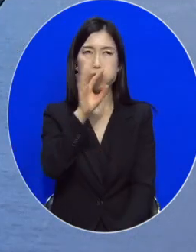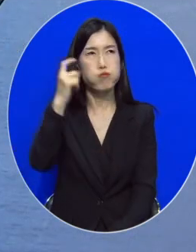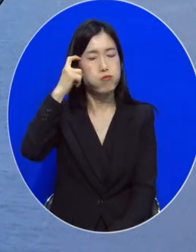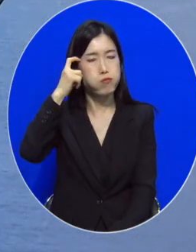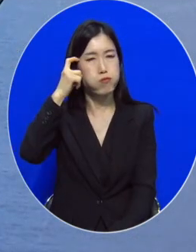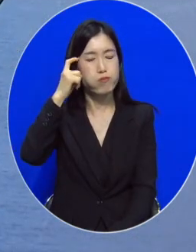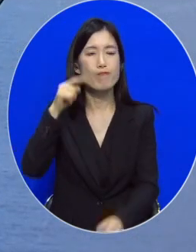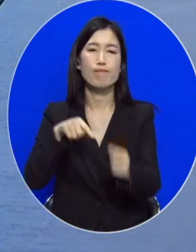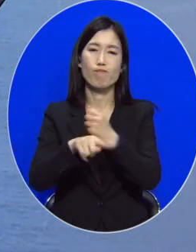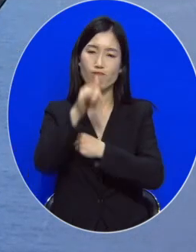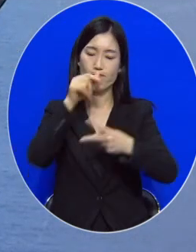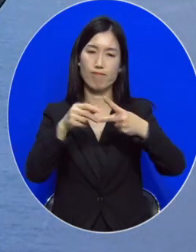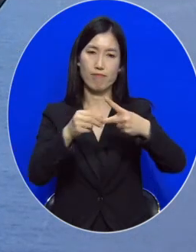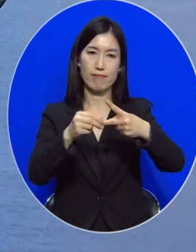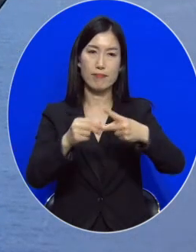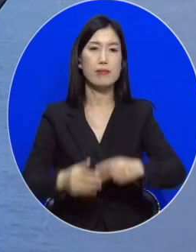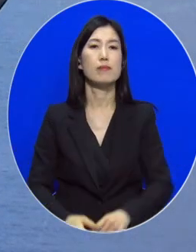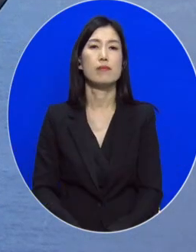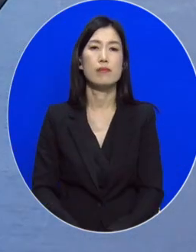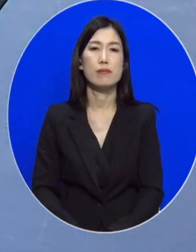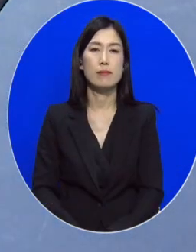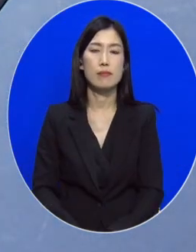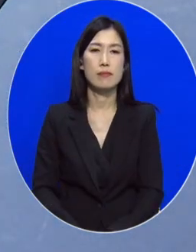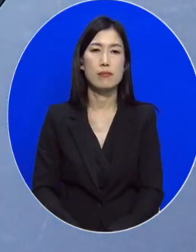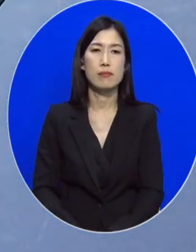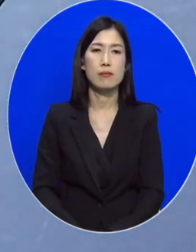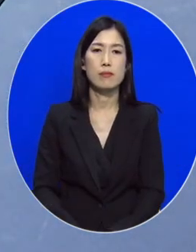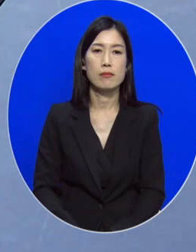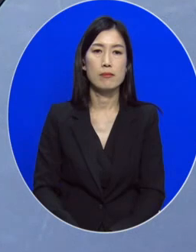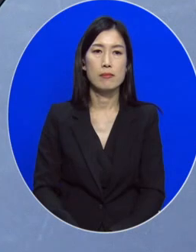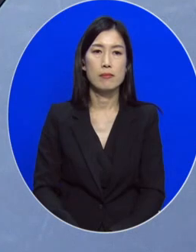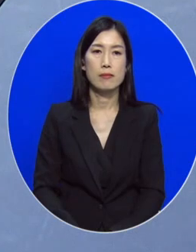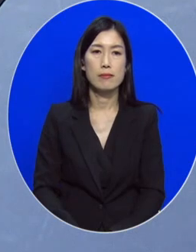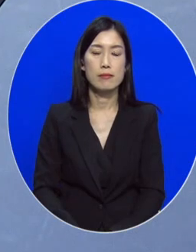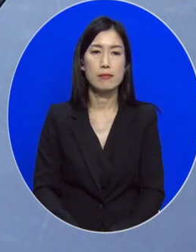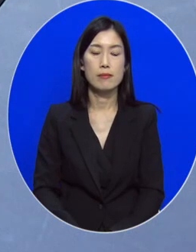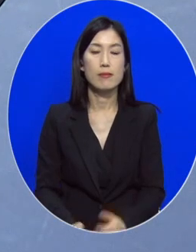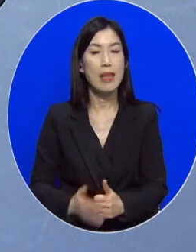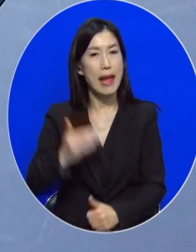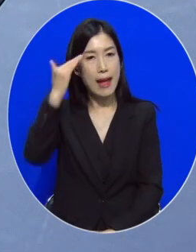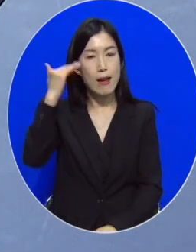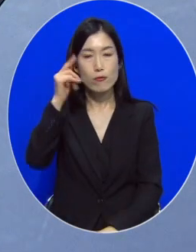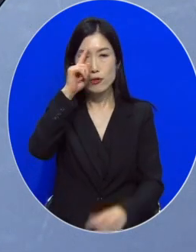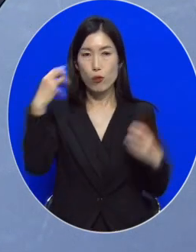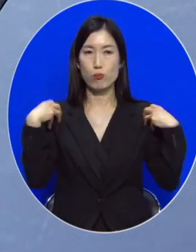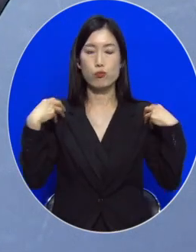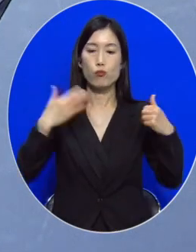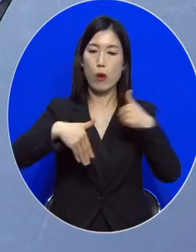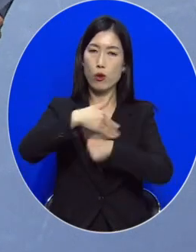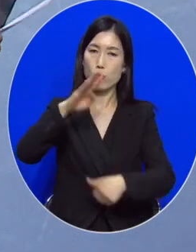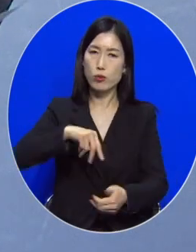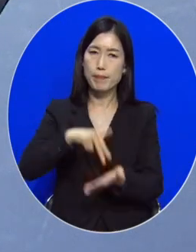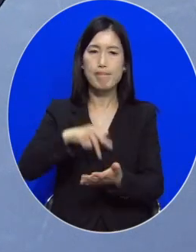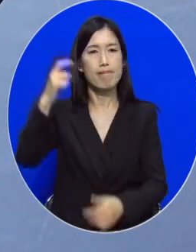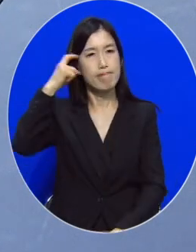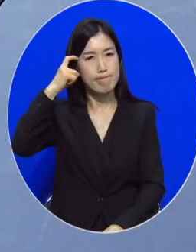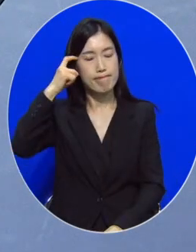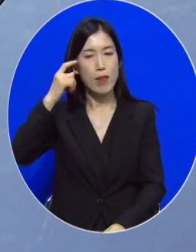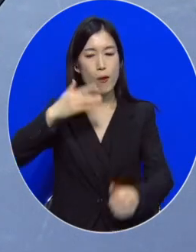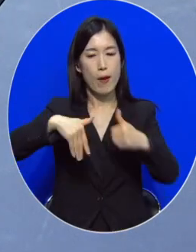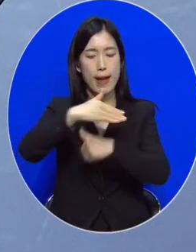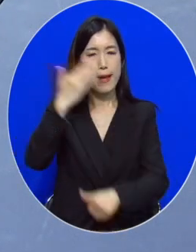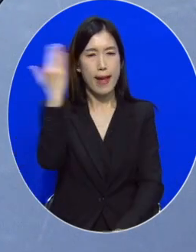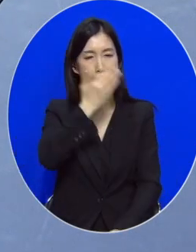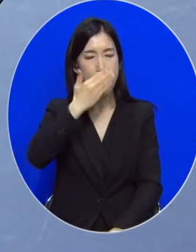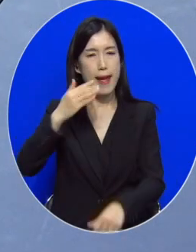현실적인 이유가 두 번째입니다 이런 추세에 발맞춰서 우리 정부도 그동안의 한국형 녹색